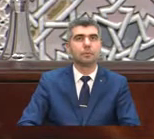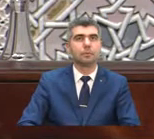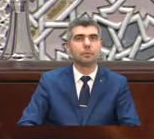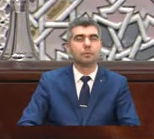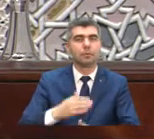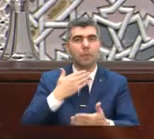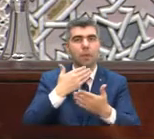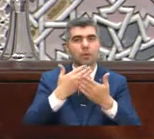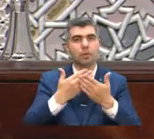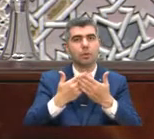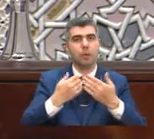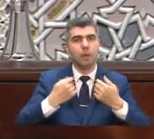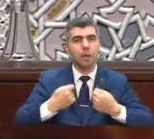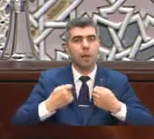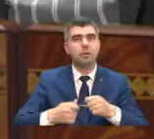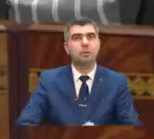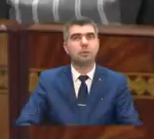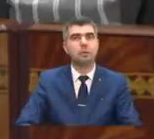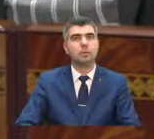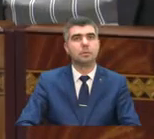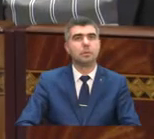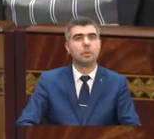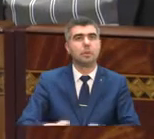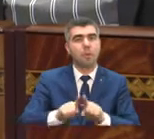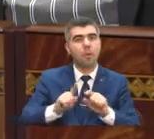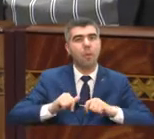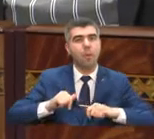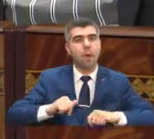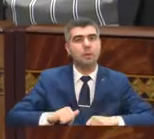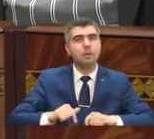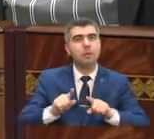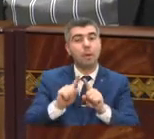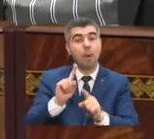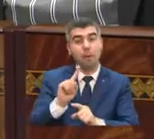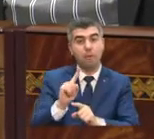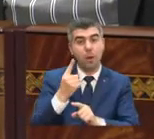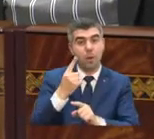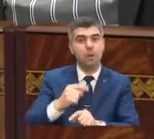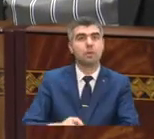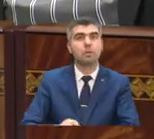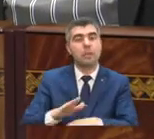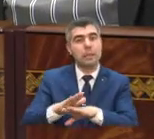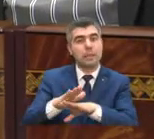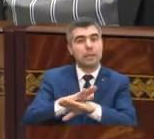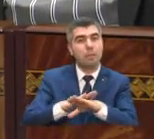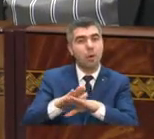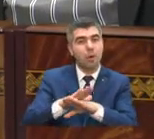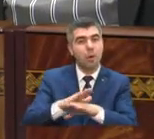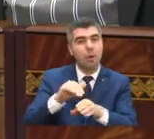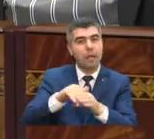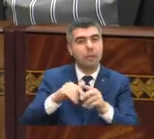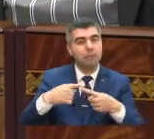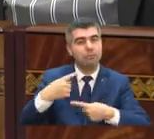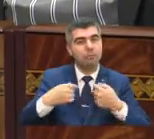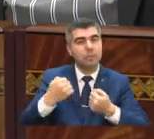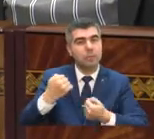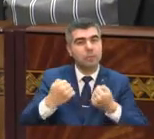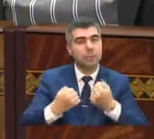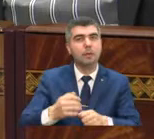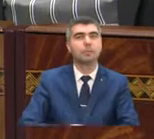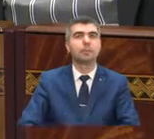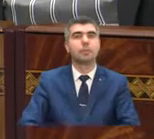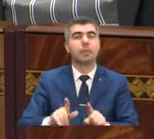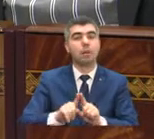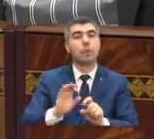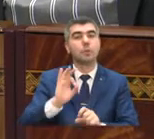شكرا السيد الرئيس. السيد الوزير، بداية اسمحوا لي باسم فريق الأصالة والمعاصرة أن